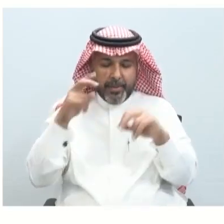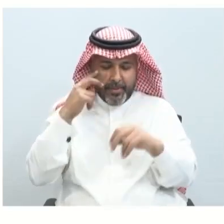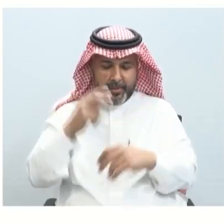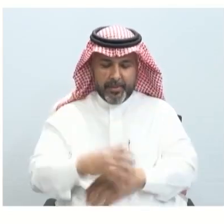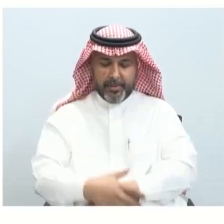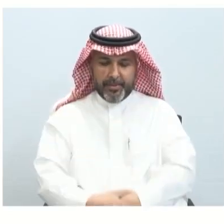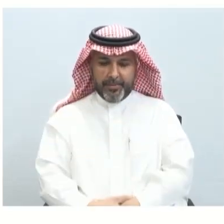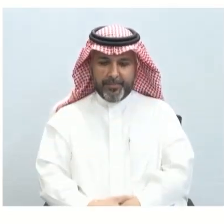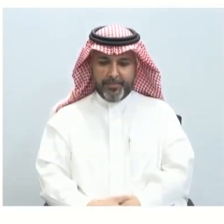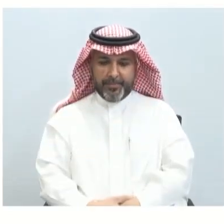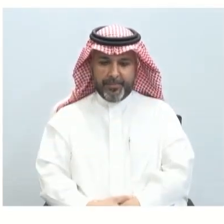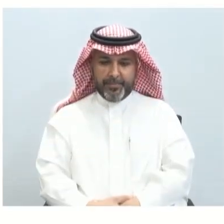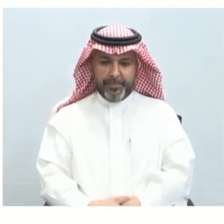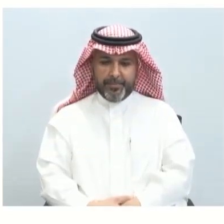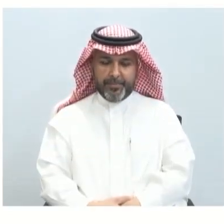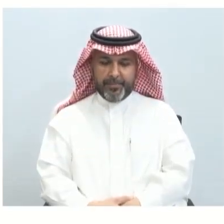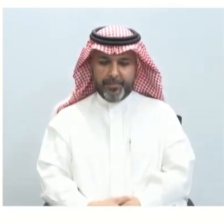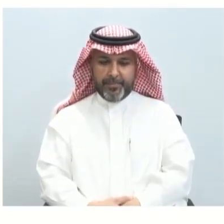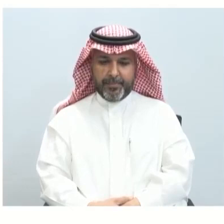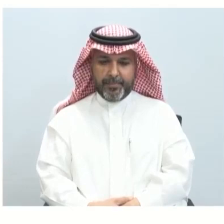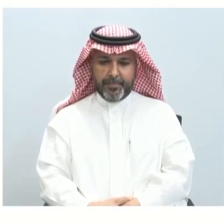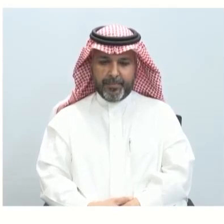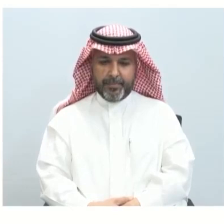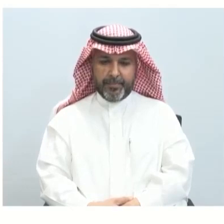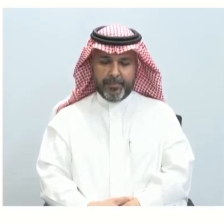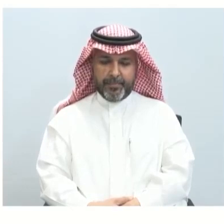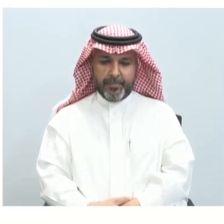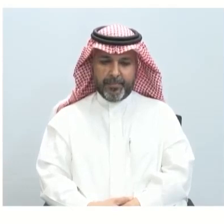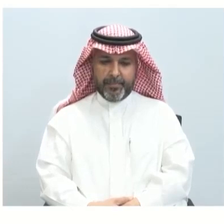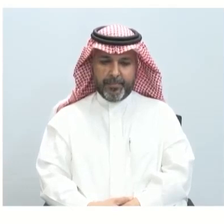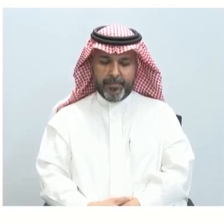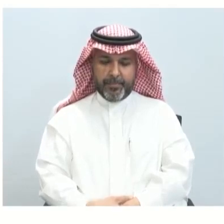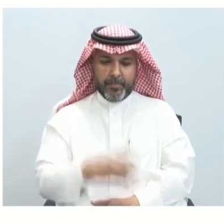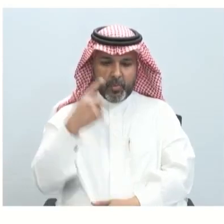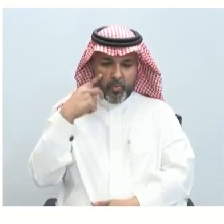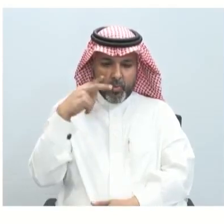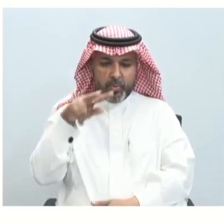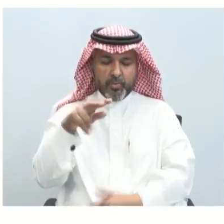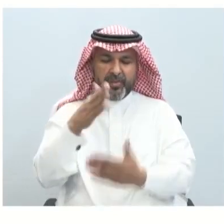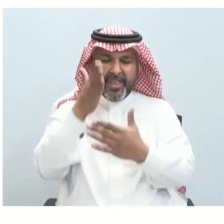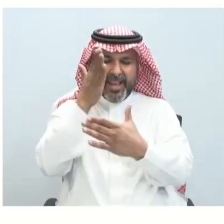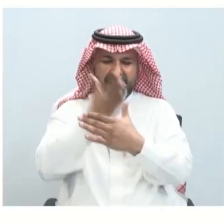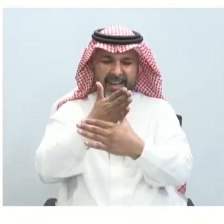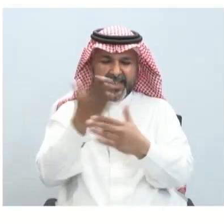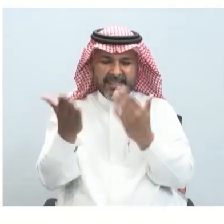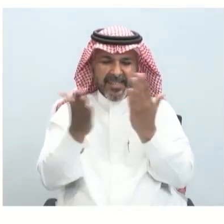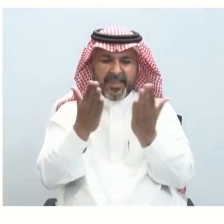اي استخدم الشكل في المقارنه بين المعدلات النسبيه عند حدوث الانقسام المتساوي وانقسام